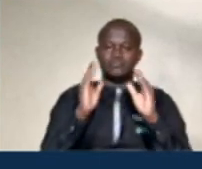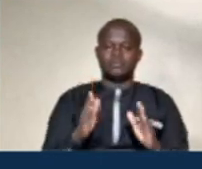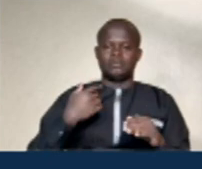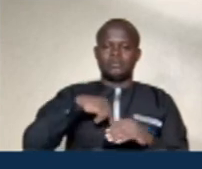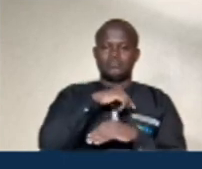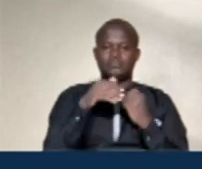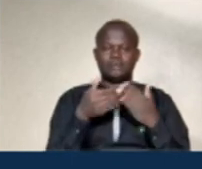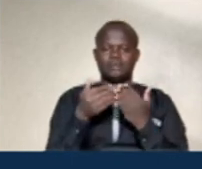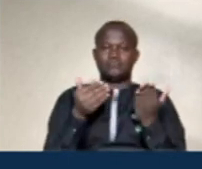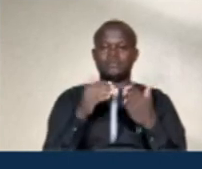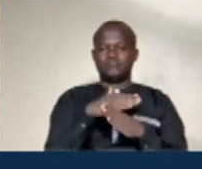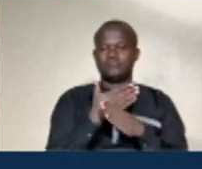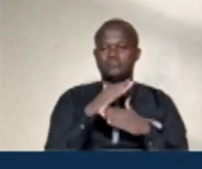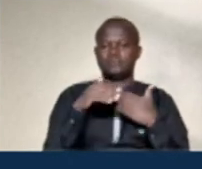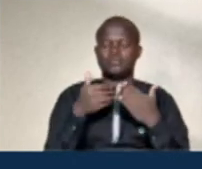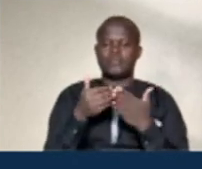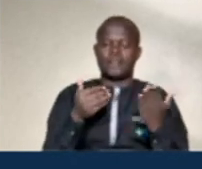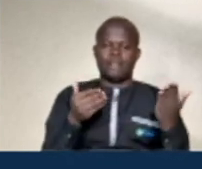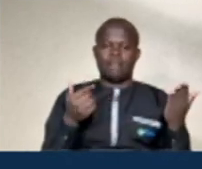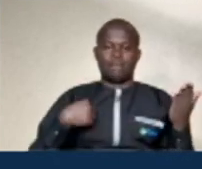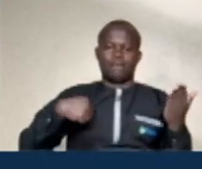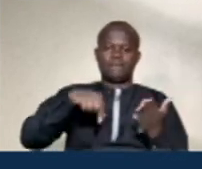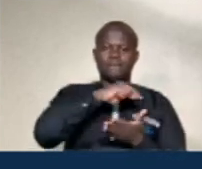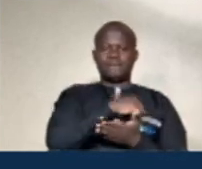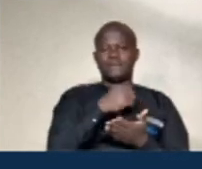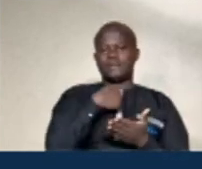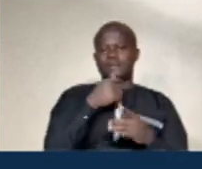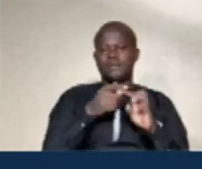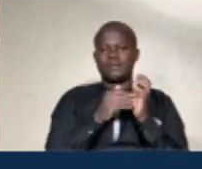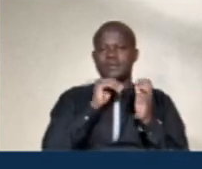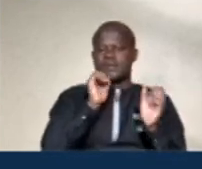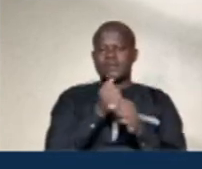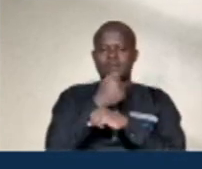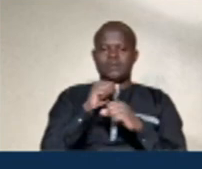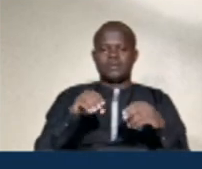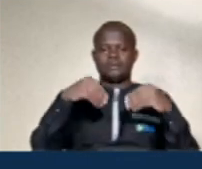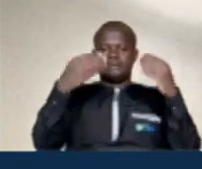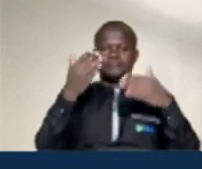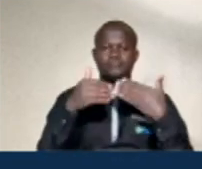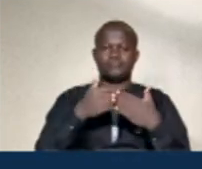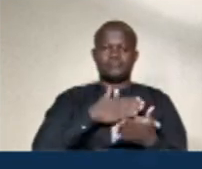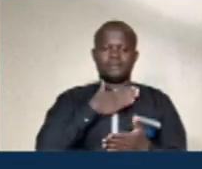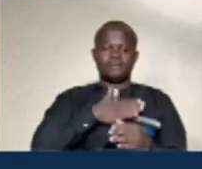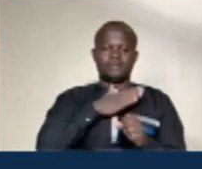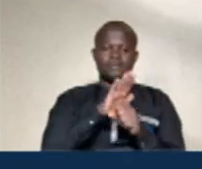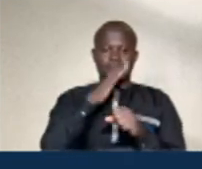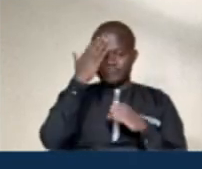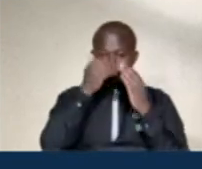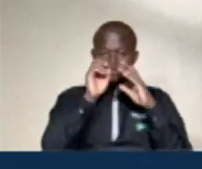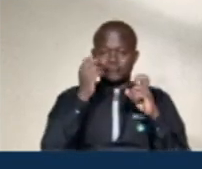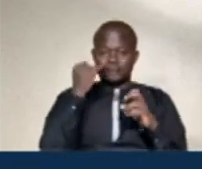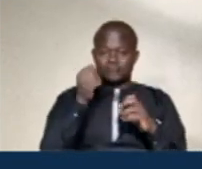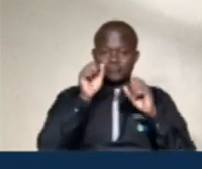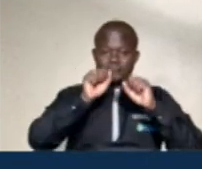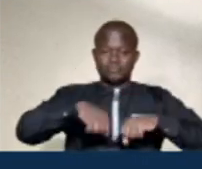kudusangiza ubumenyi bari bafite. Ubu ngubu babaga babifite ko batabona uko babiduhereza. Birashimishije cyane kuko iyo ubasha